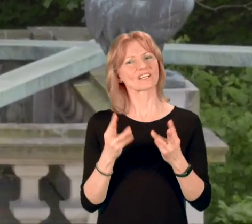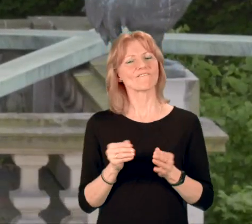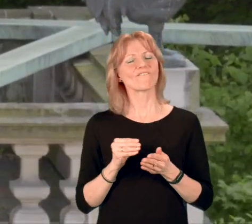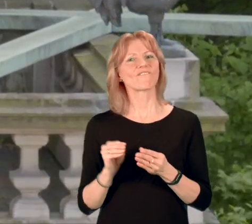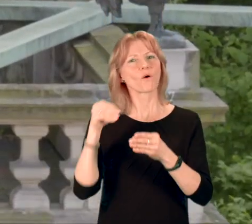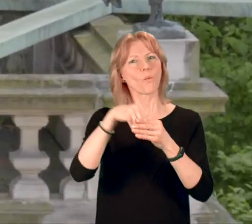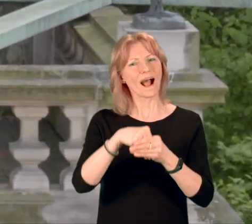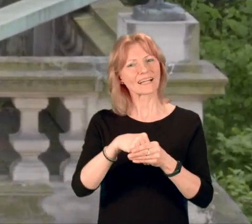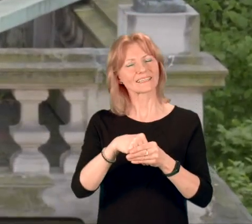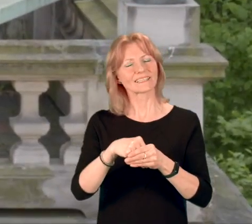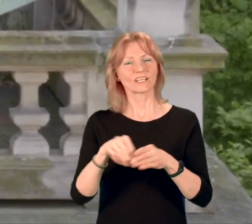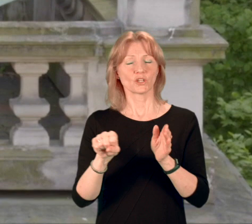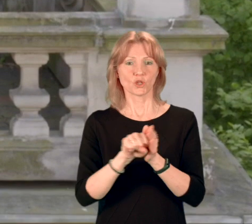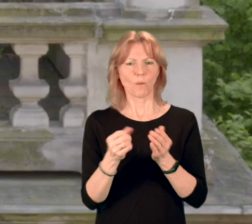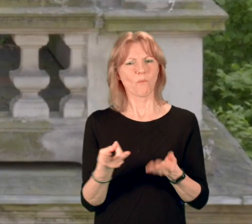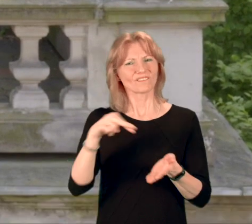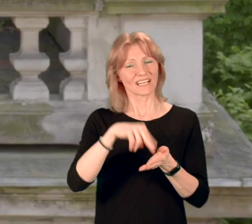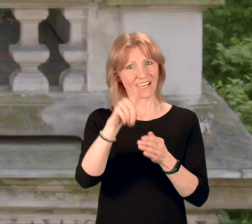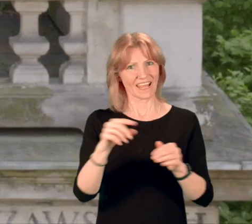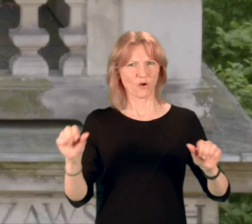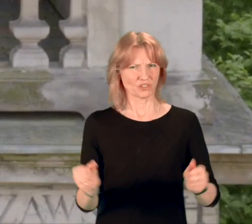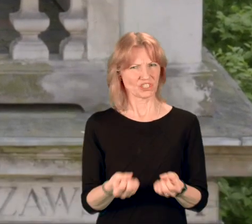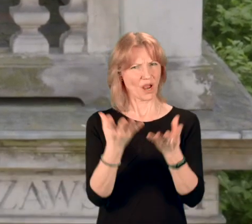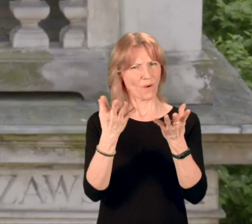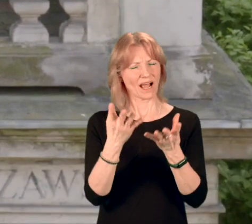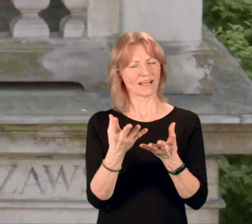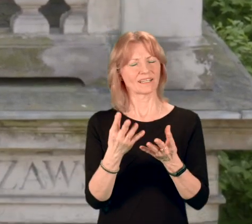pielgrzymi, którzy słynęli z ofiarności na rzecz kościoła.